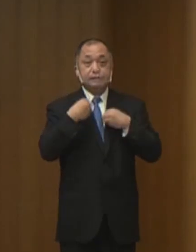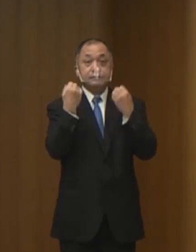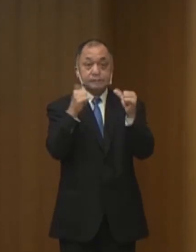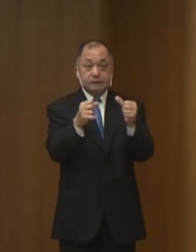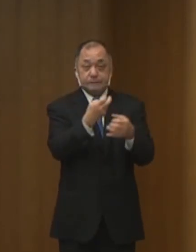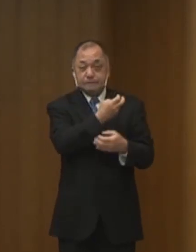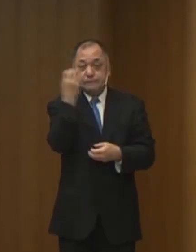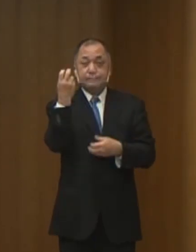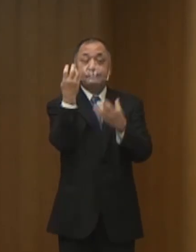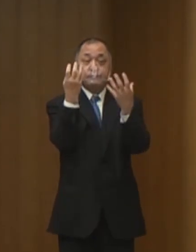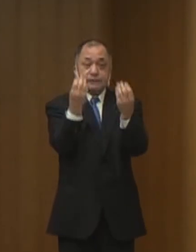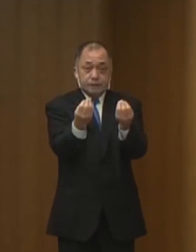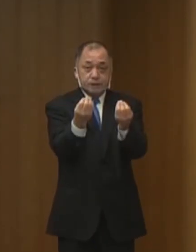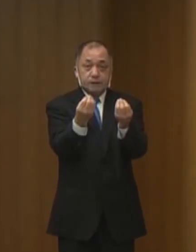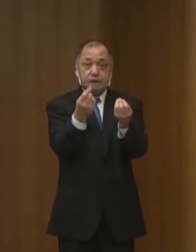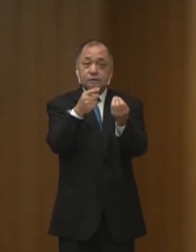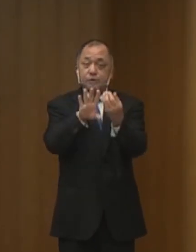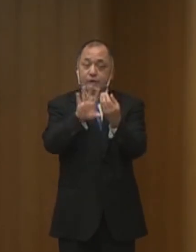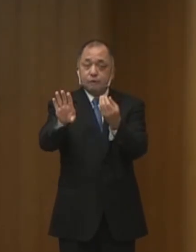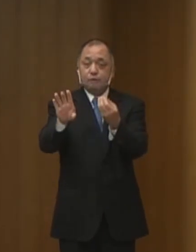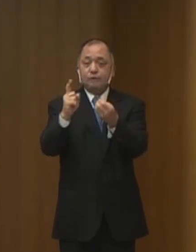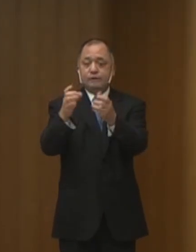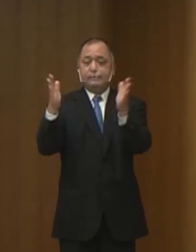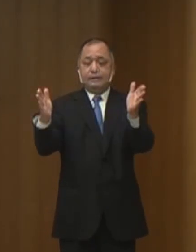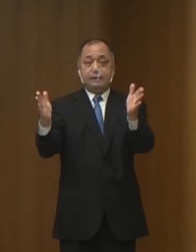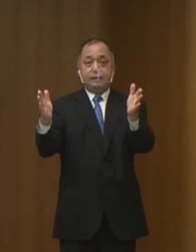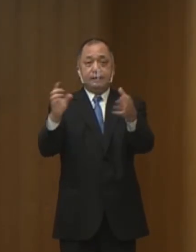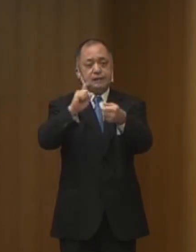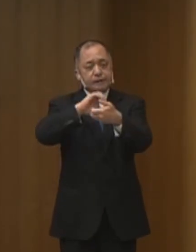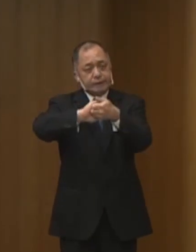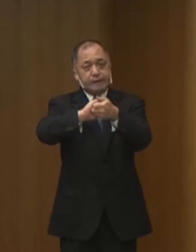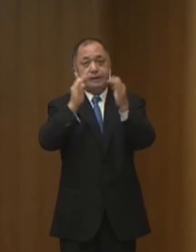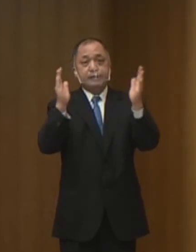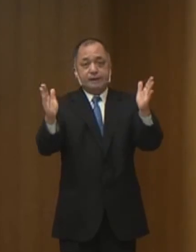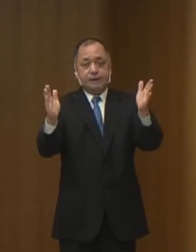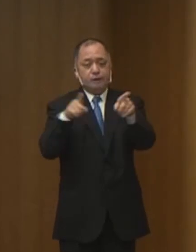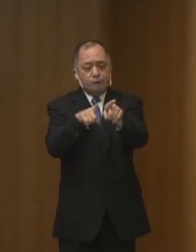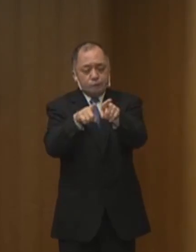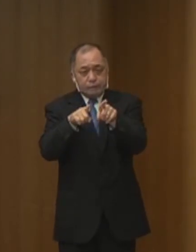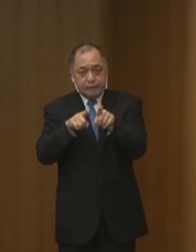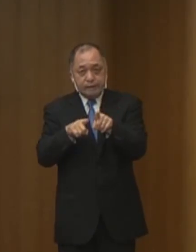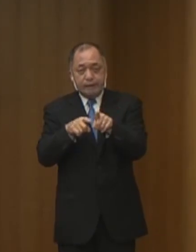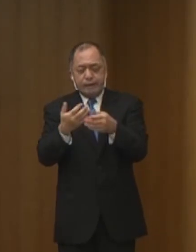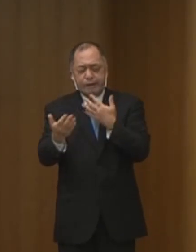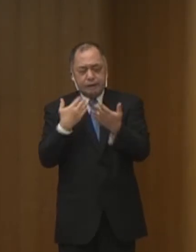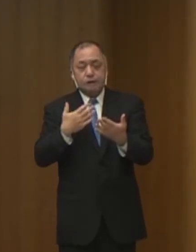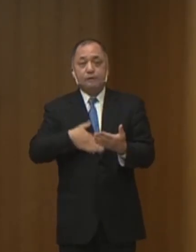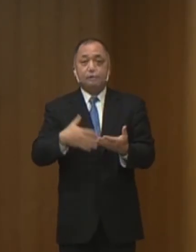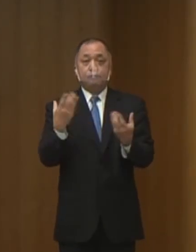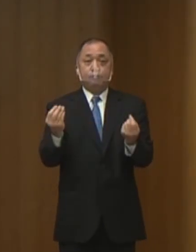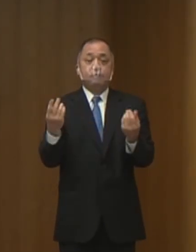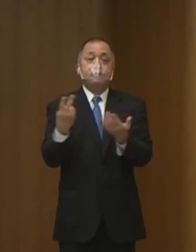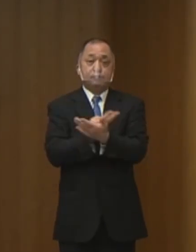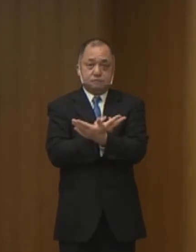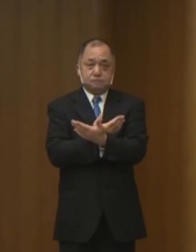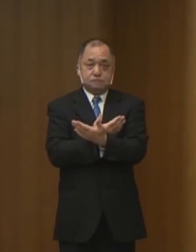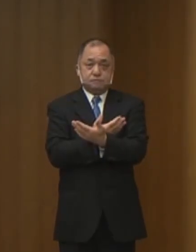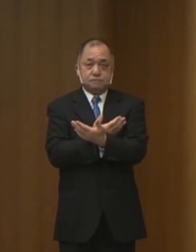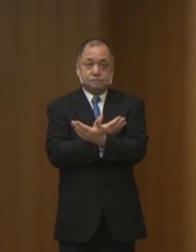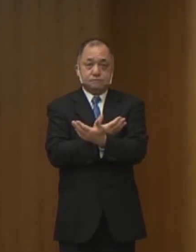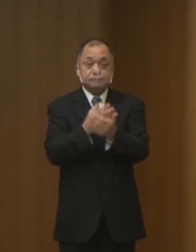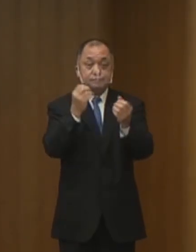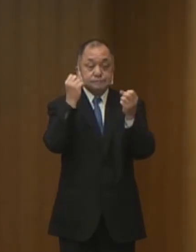されて、その後一定期間遅れて顕在化をしてくると、新規感染者数が陽性の確